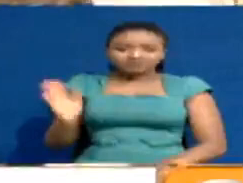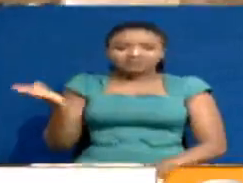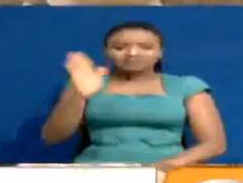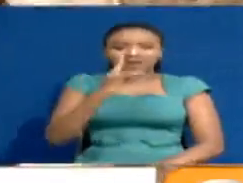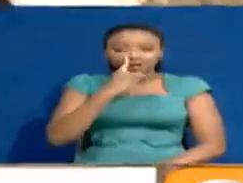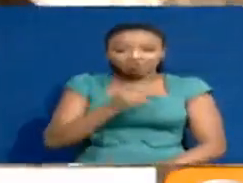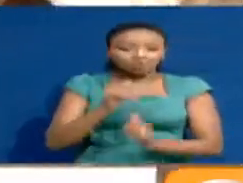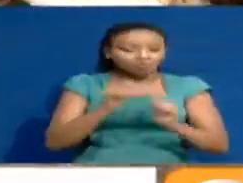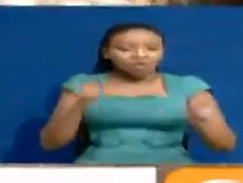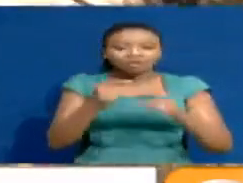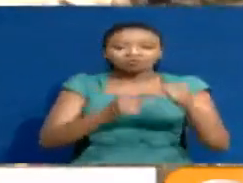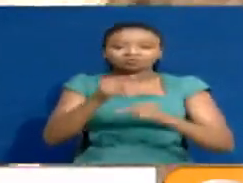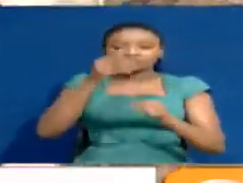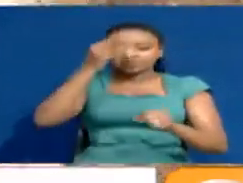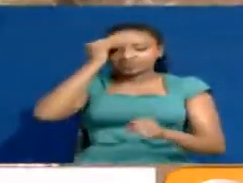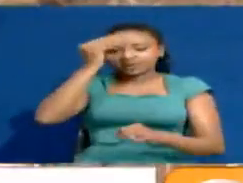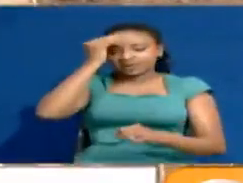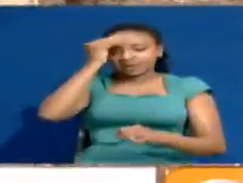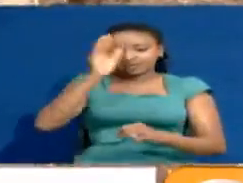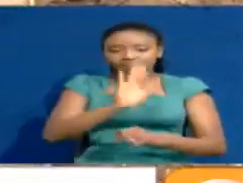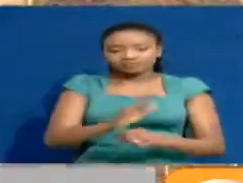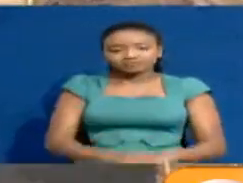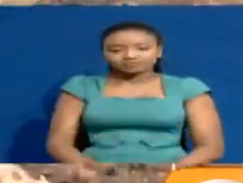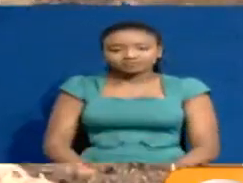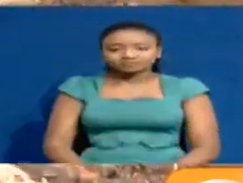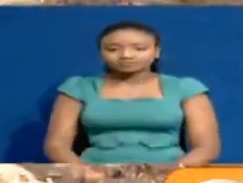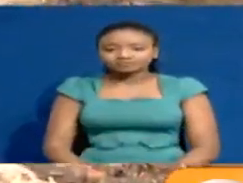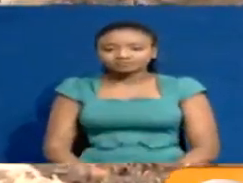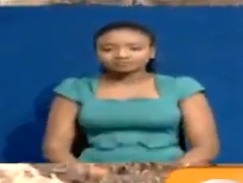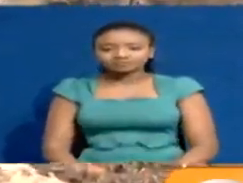atarejea nyumbani na kuendelea na masomo yake. Miriam Nyambura, runinga ya Citizen.